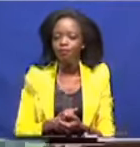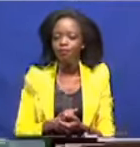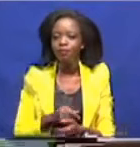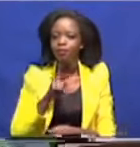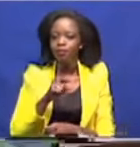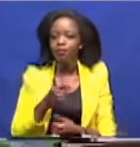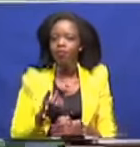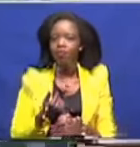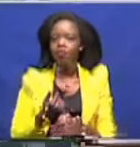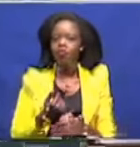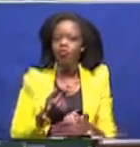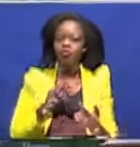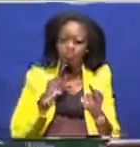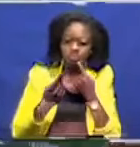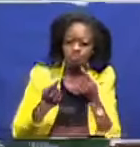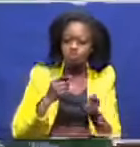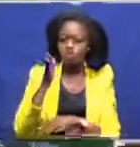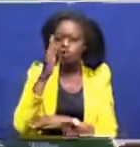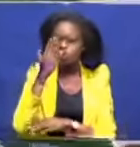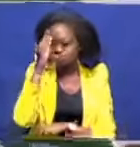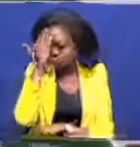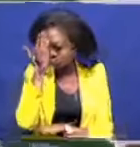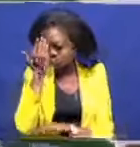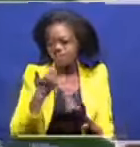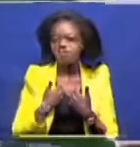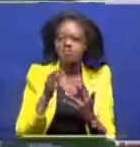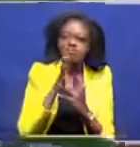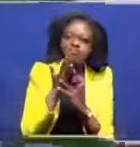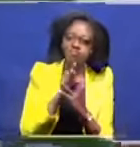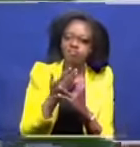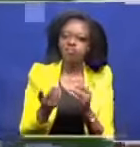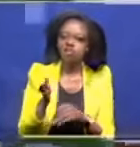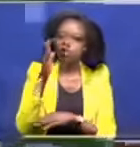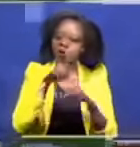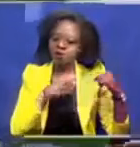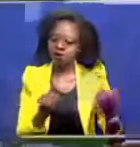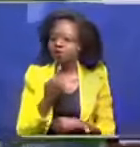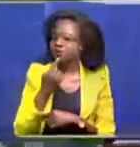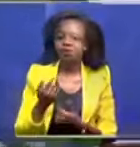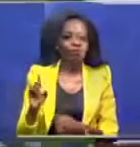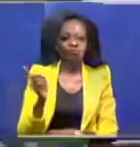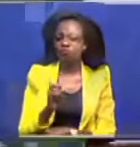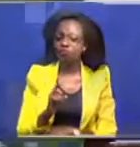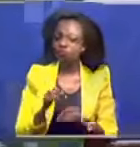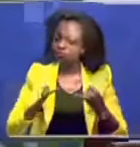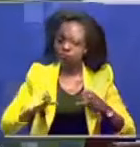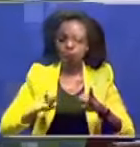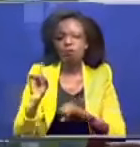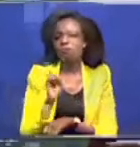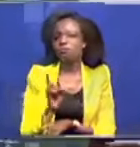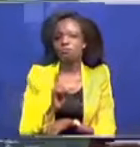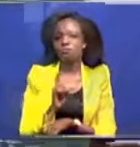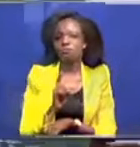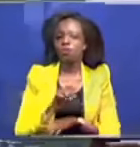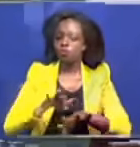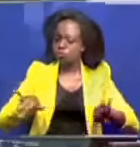Naye akapigana na roho wa Mungu, roho wa Mungu ambaye alikuwa anamwambia usijaribu,